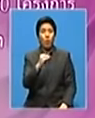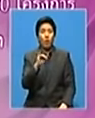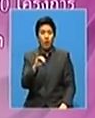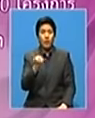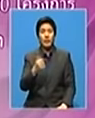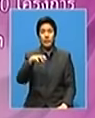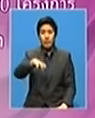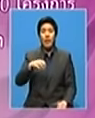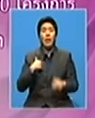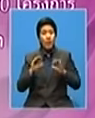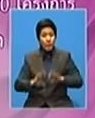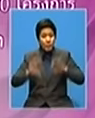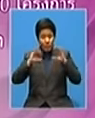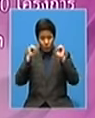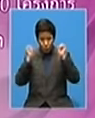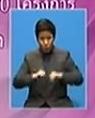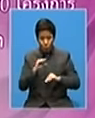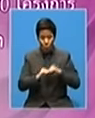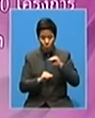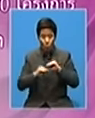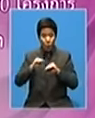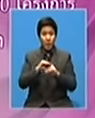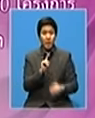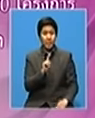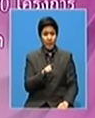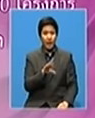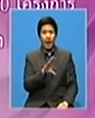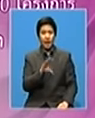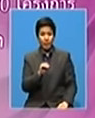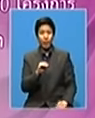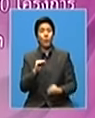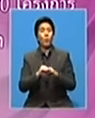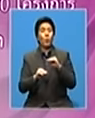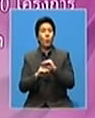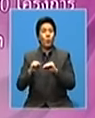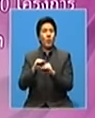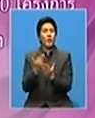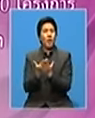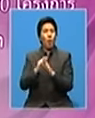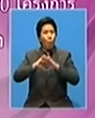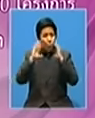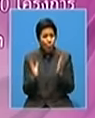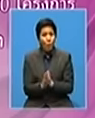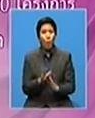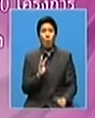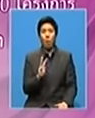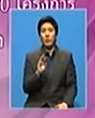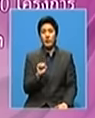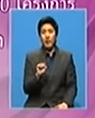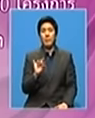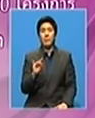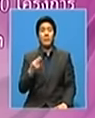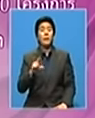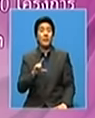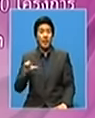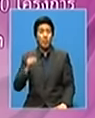าลได้มีการอนุมัติโครงการไปแล้วกว่า 1,050 โครงการเป็นเม็ดเงินลงทุนประมาณ 680,000 ล้านบาทนะครับในช่วง